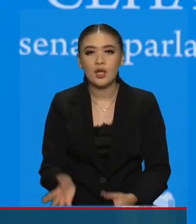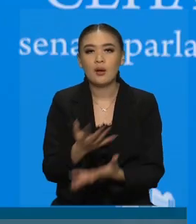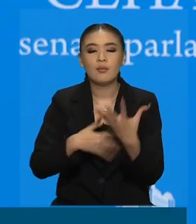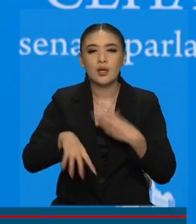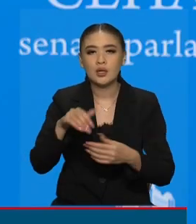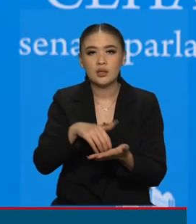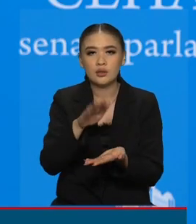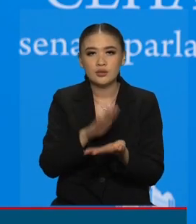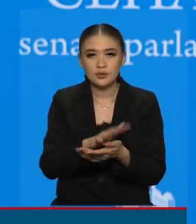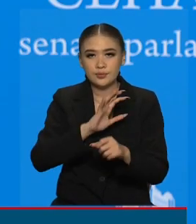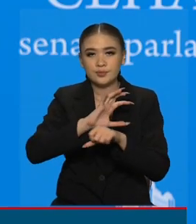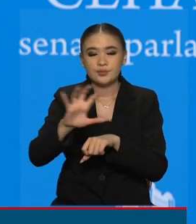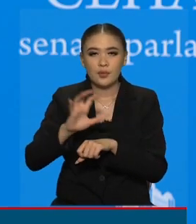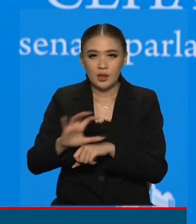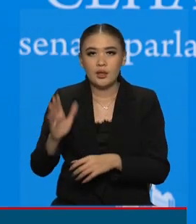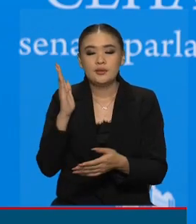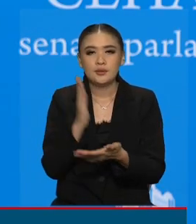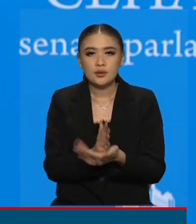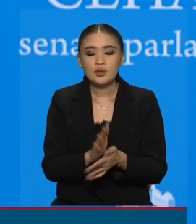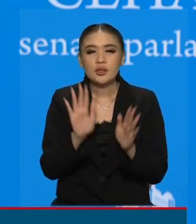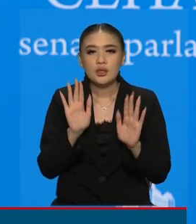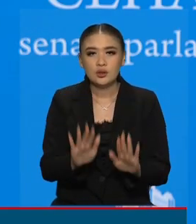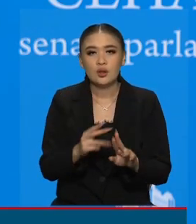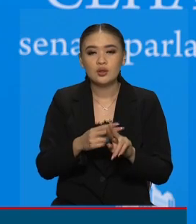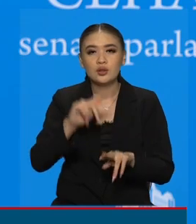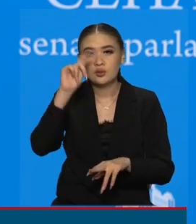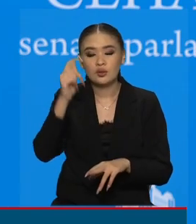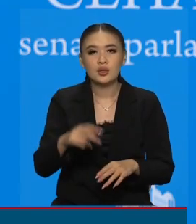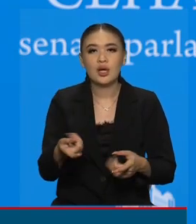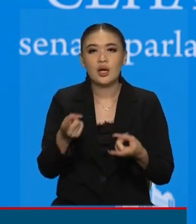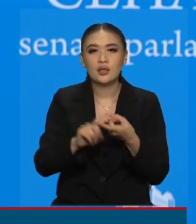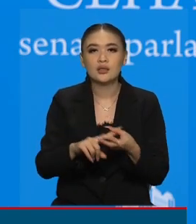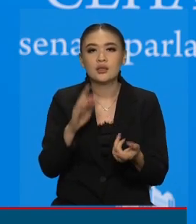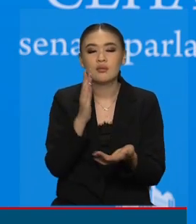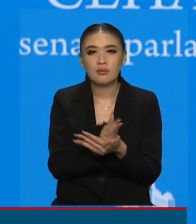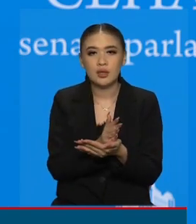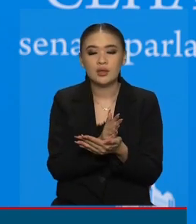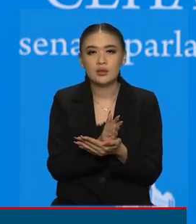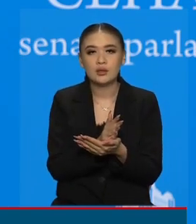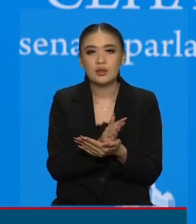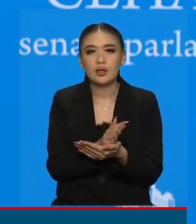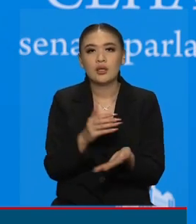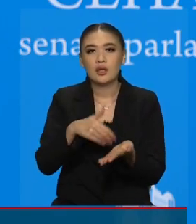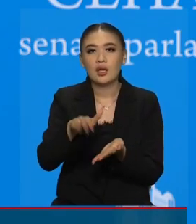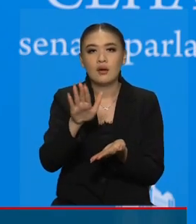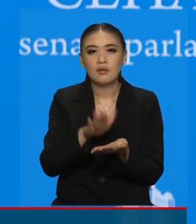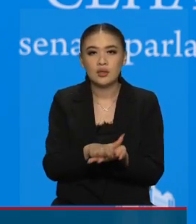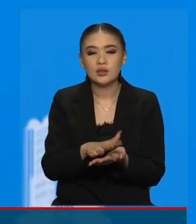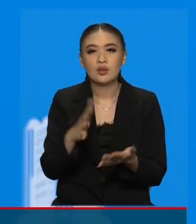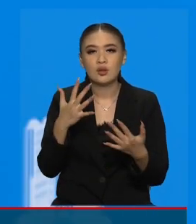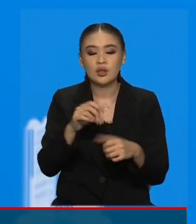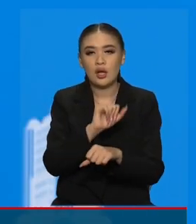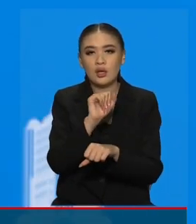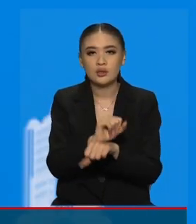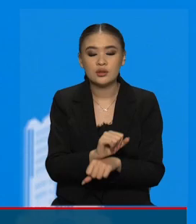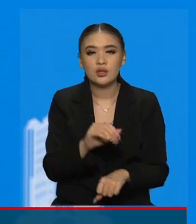товарларды экспортқа шығарып жатырмыз. Тек қана осы соғысқа қатысты экспорттық товарларды шектеп тастады.